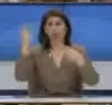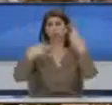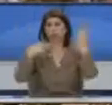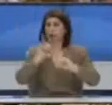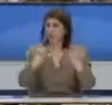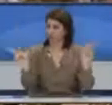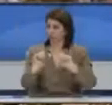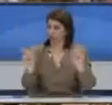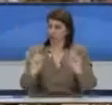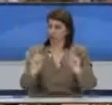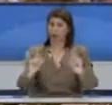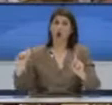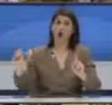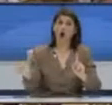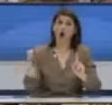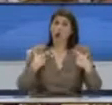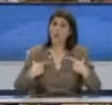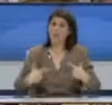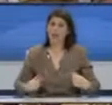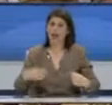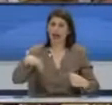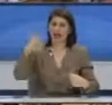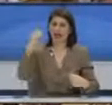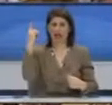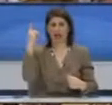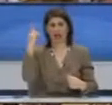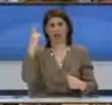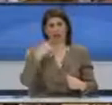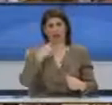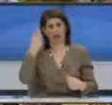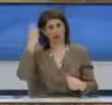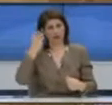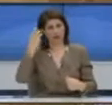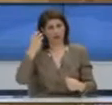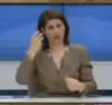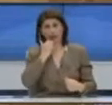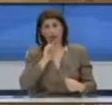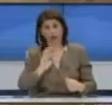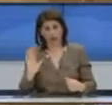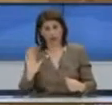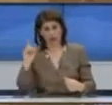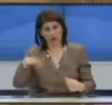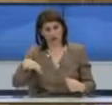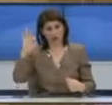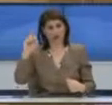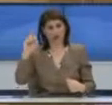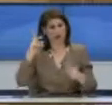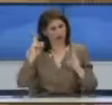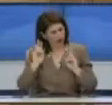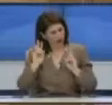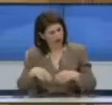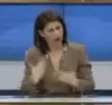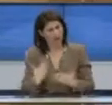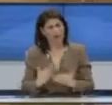με το οποίο συμφώνησαν όλα τα μέλη της Επιτροπής, με εξαίρεση έναν επιστήμονα, εάν δεν κάνω λάθος. Γιατί έχει αποδειχθεί